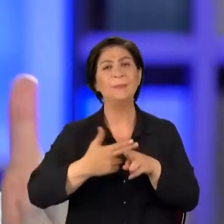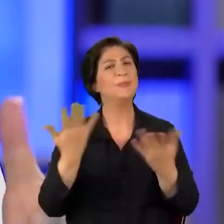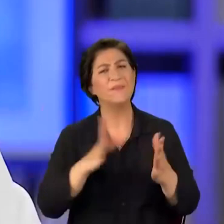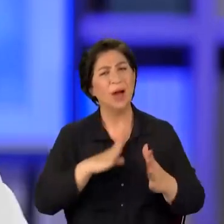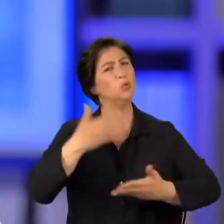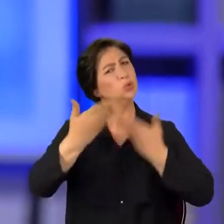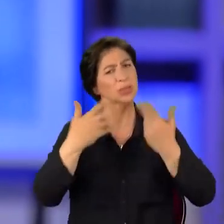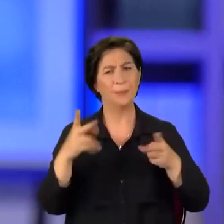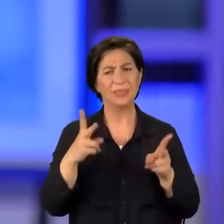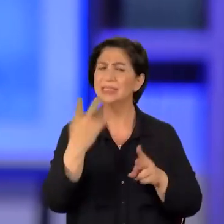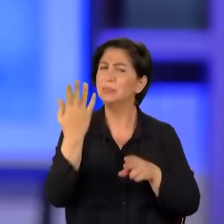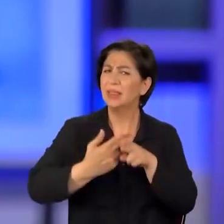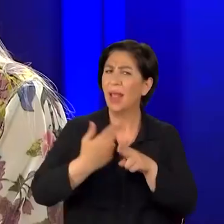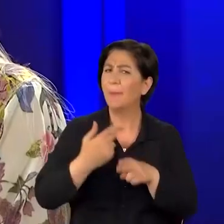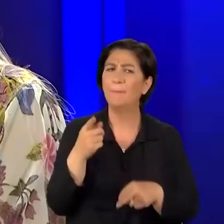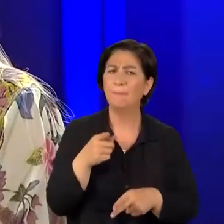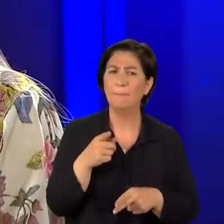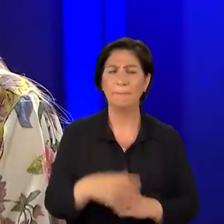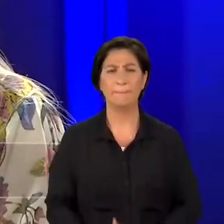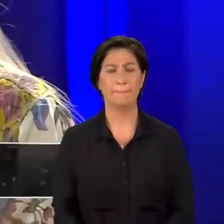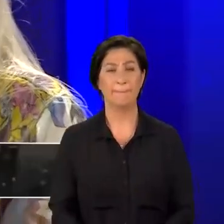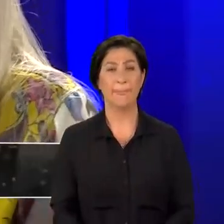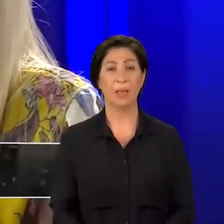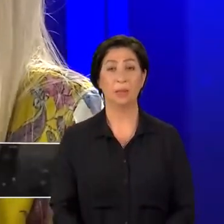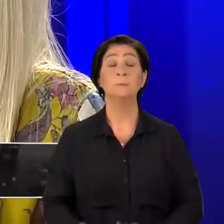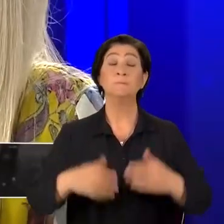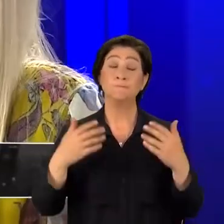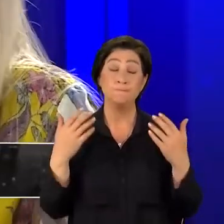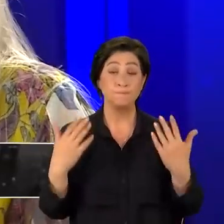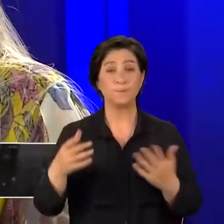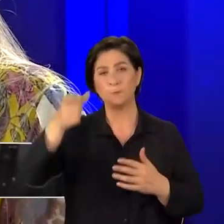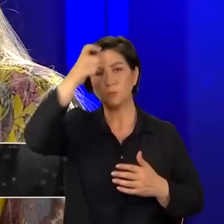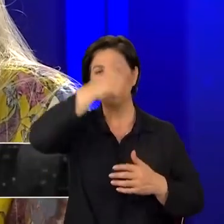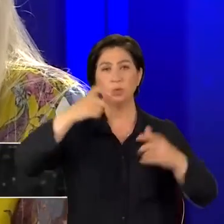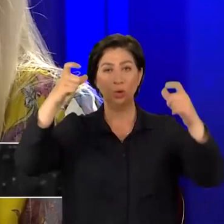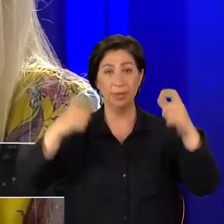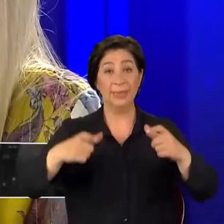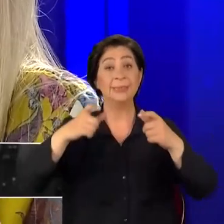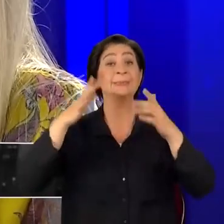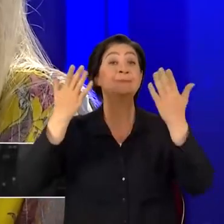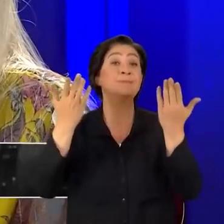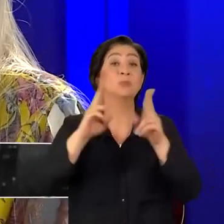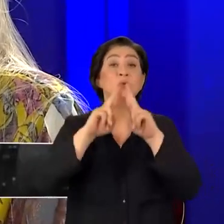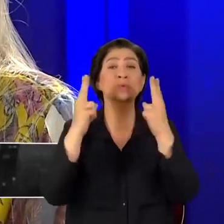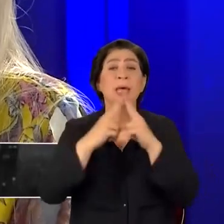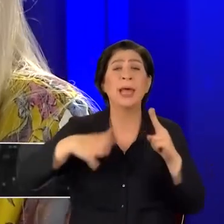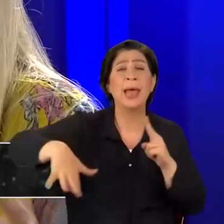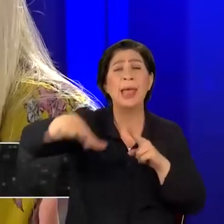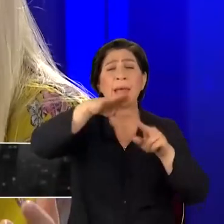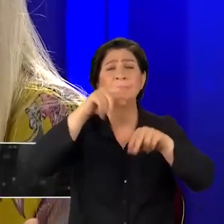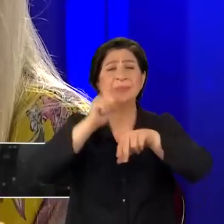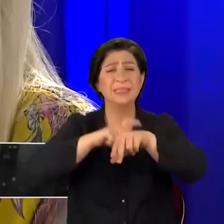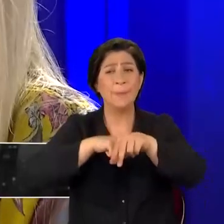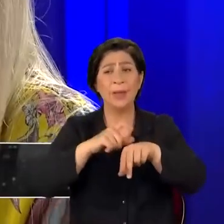edebiliriz. Tabii. Nasıl bir deneyim yaşadınız? Vallahi aslında Türkiye'nin koşullarıyla bütün dünyada geçerli olan